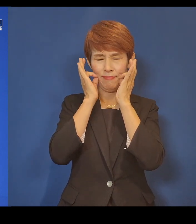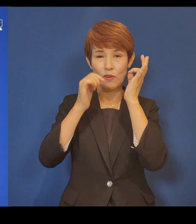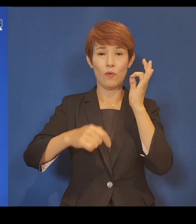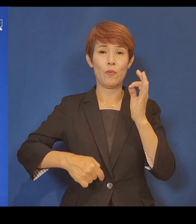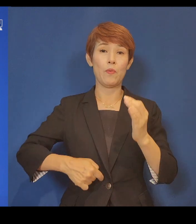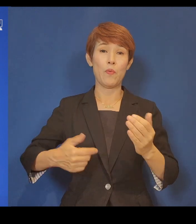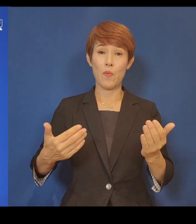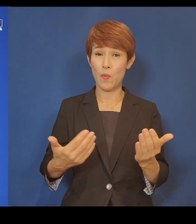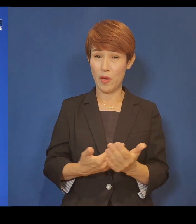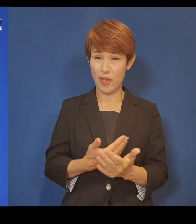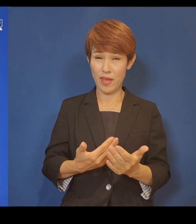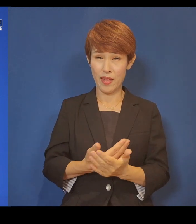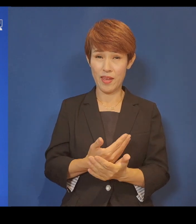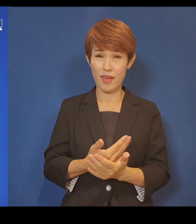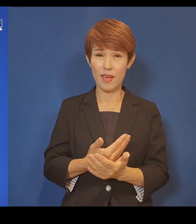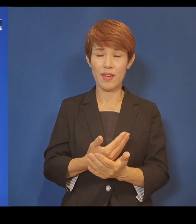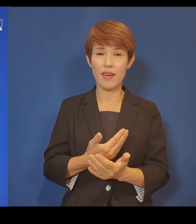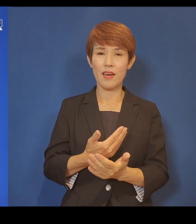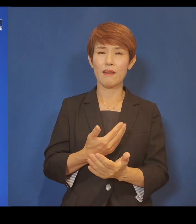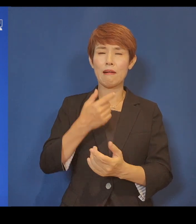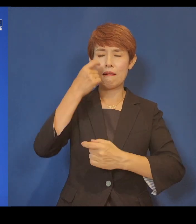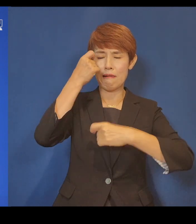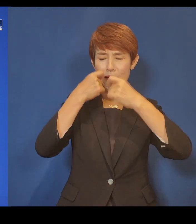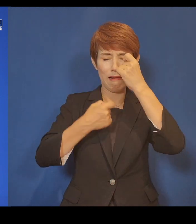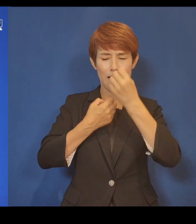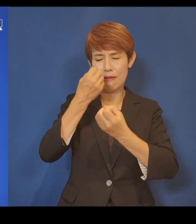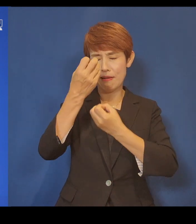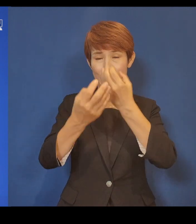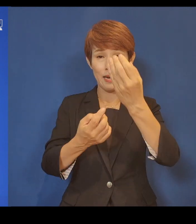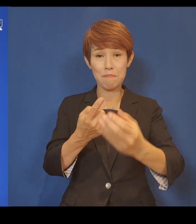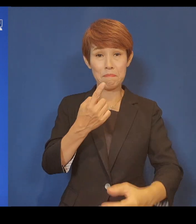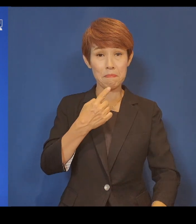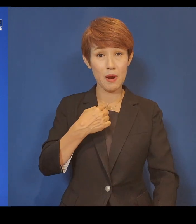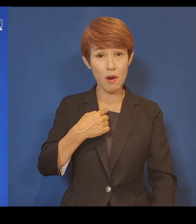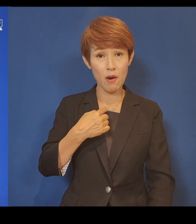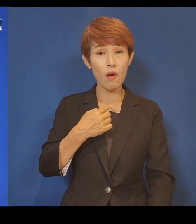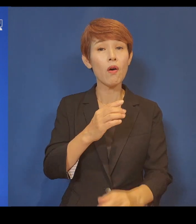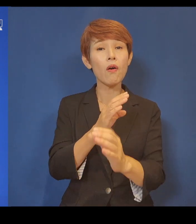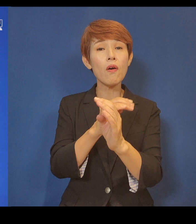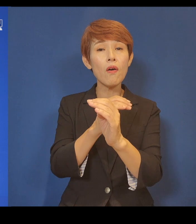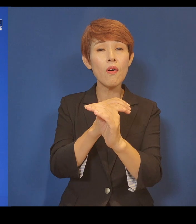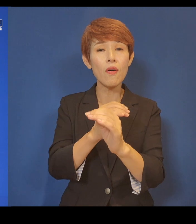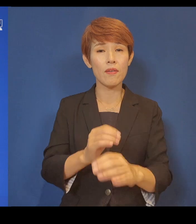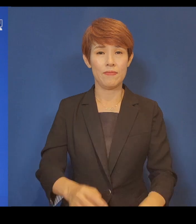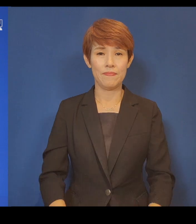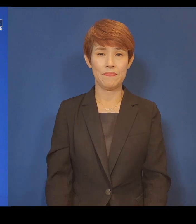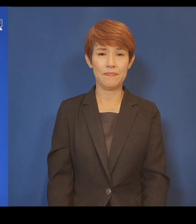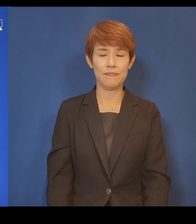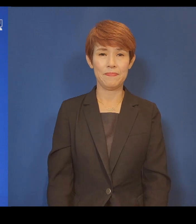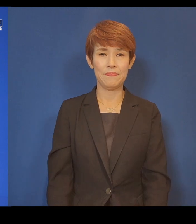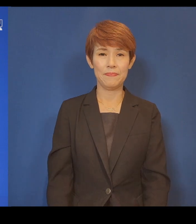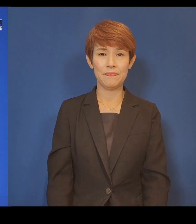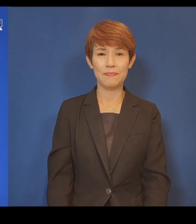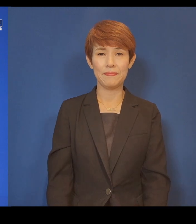간절하게 회개하고 자신을 부인하며 눈물 흘린 일이 언제세요?